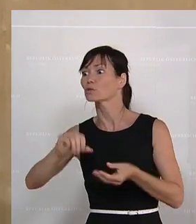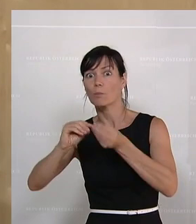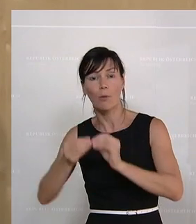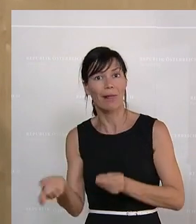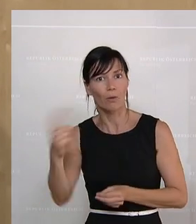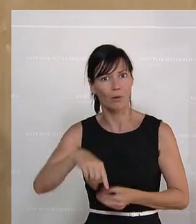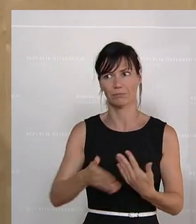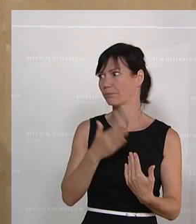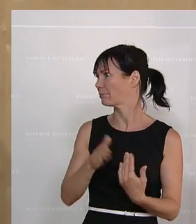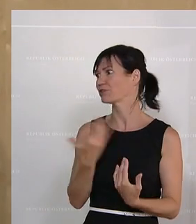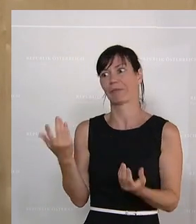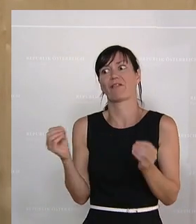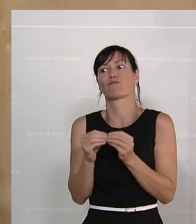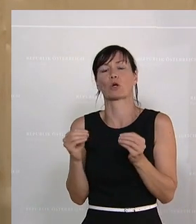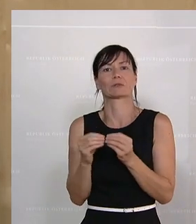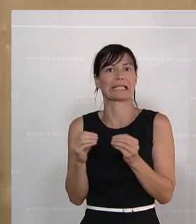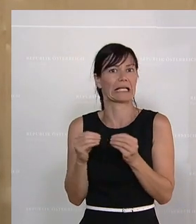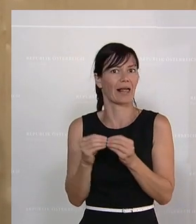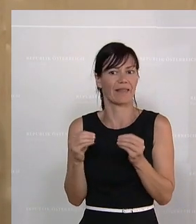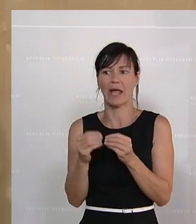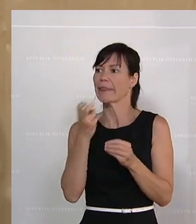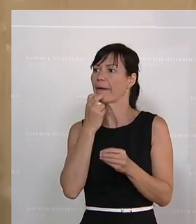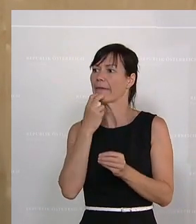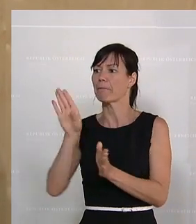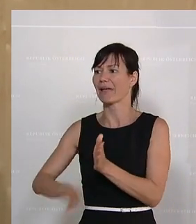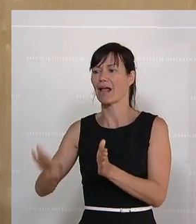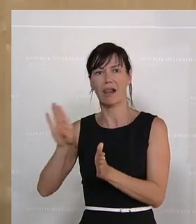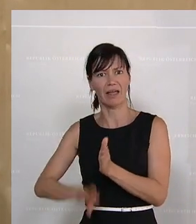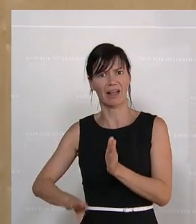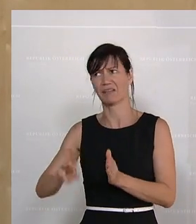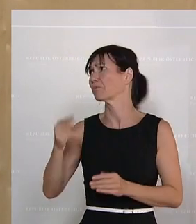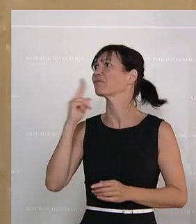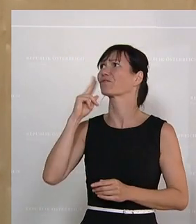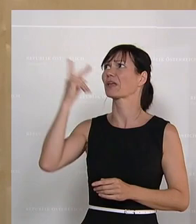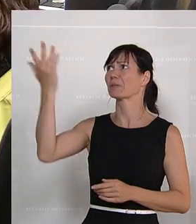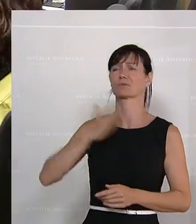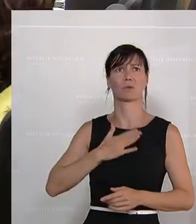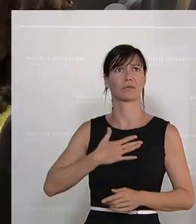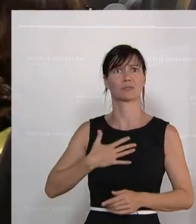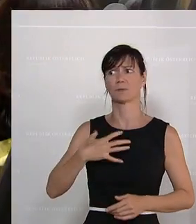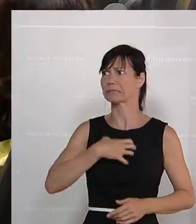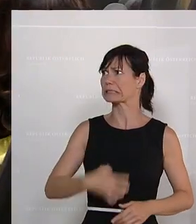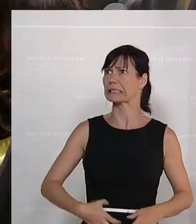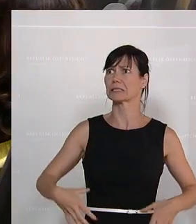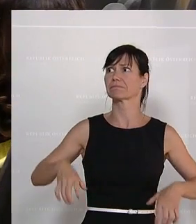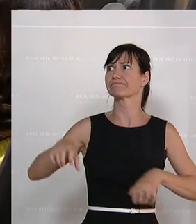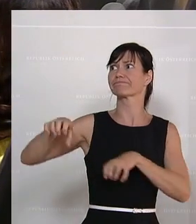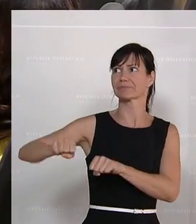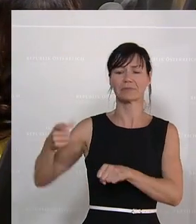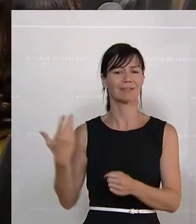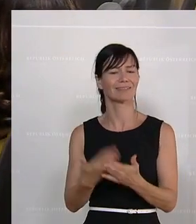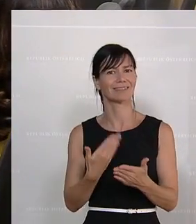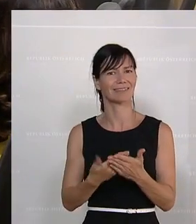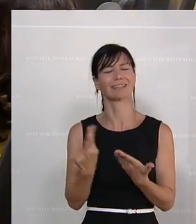indem man wieder rolle fossilen energieträger billiger machen am schluss gelingt und er weist die konzern nennt da sie haben also so gesehen ein weiter